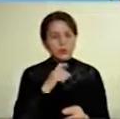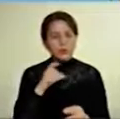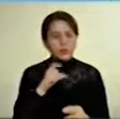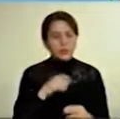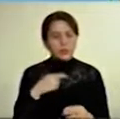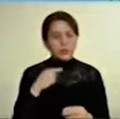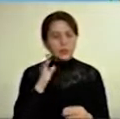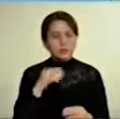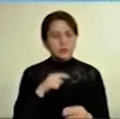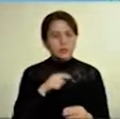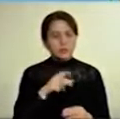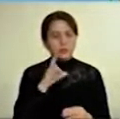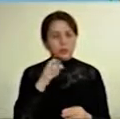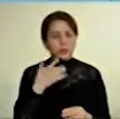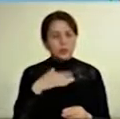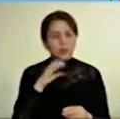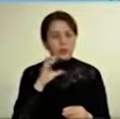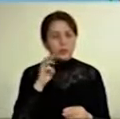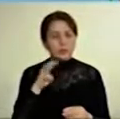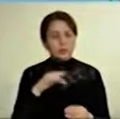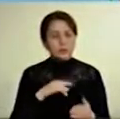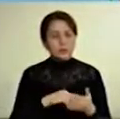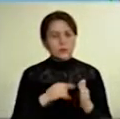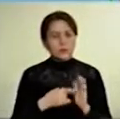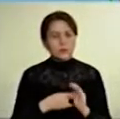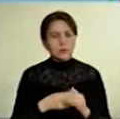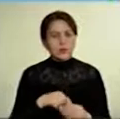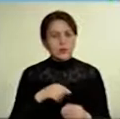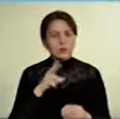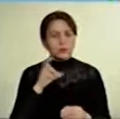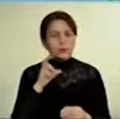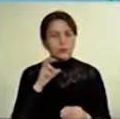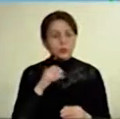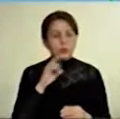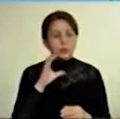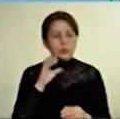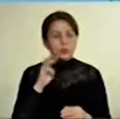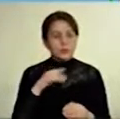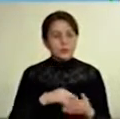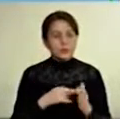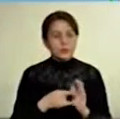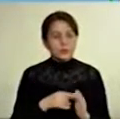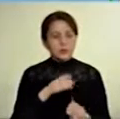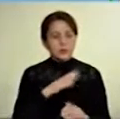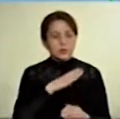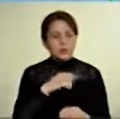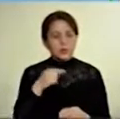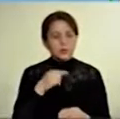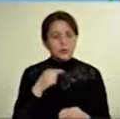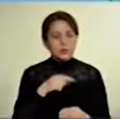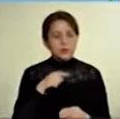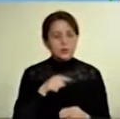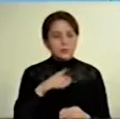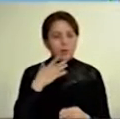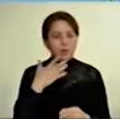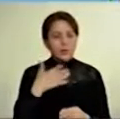F 1350 santimetr kvadratga, Y esa 300 santimetr kvadratga teng. Ayirganimizda 1050